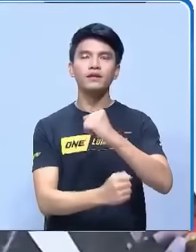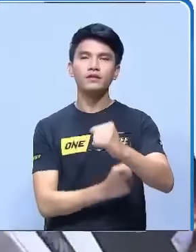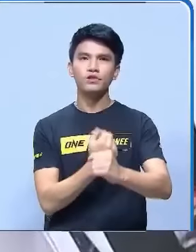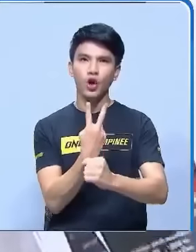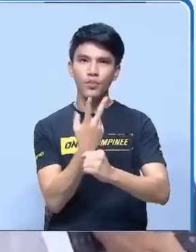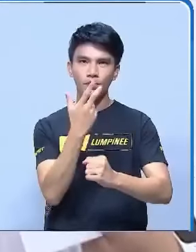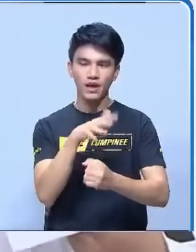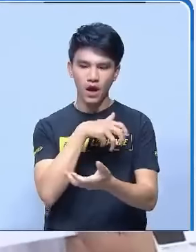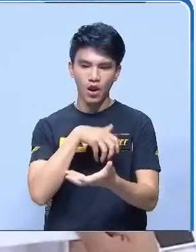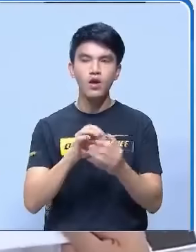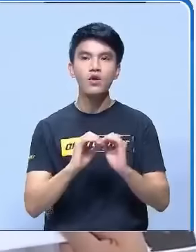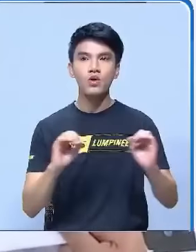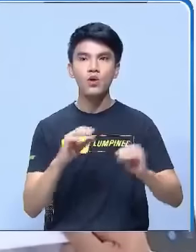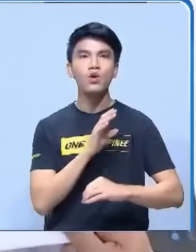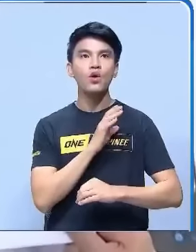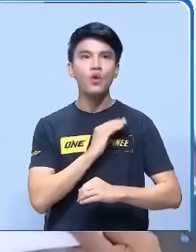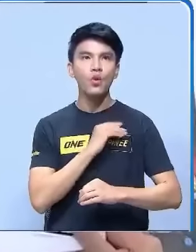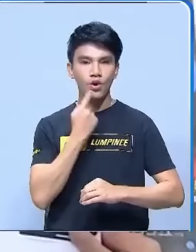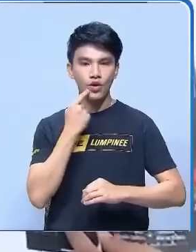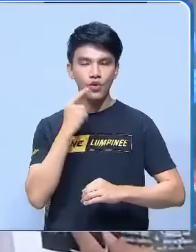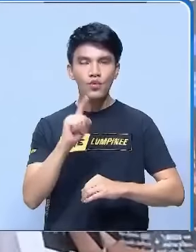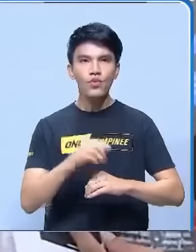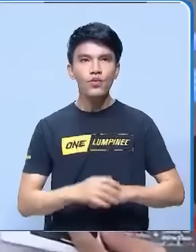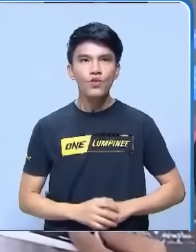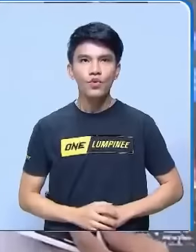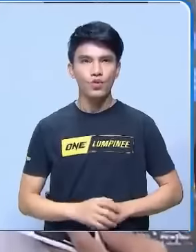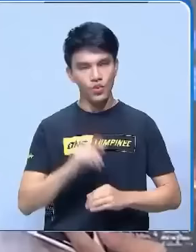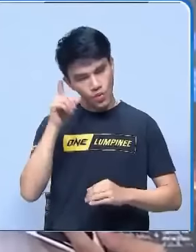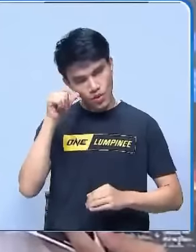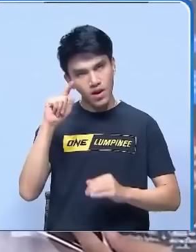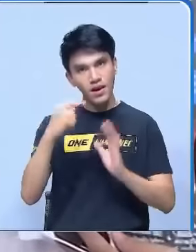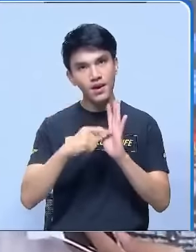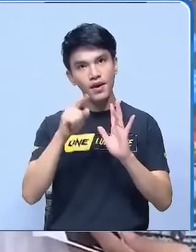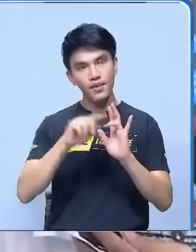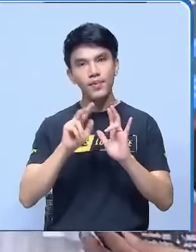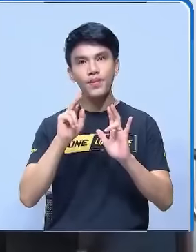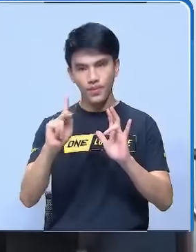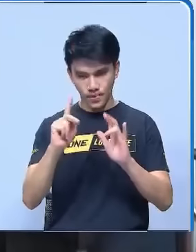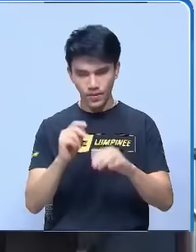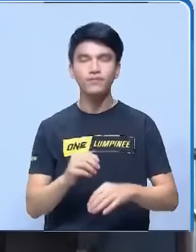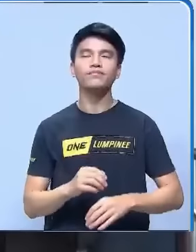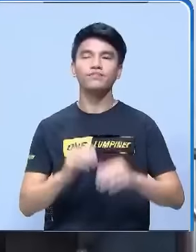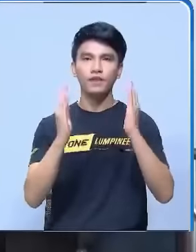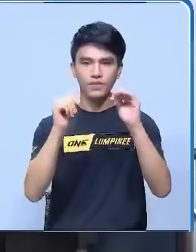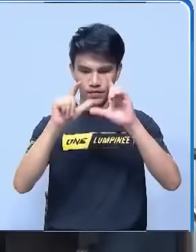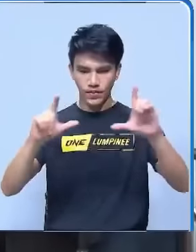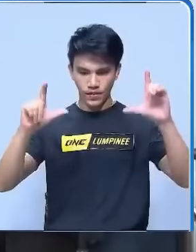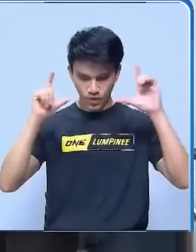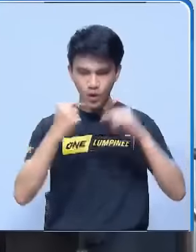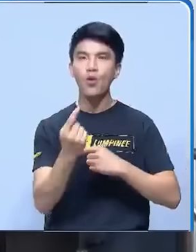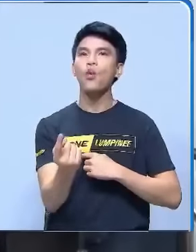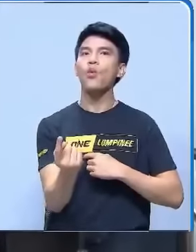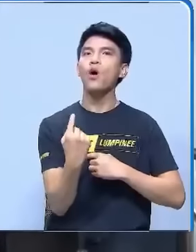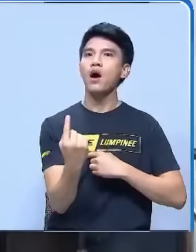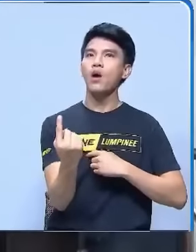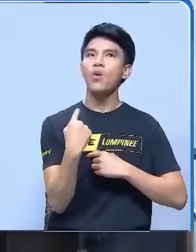าให้ข้อมูลเพราะกลัวจะถูกฟ้องฐานหมิ่นประมาทและยังถูกแม่ตั๊กค่ะยังถูกแม่ตั๊กจ้างคนดังมาทำคลิปต่อว่าเธอด้วยเ